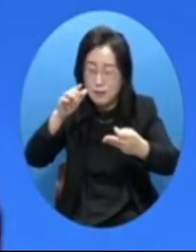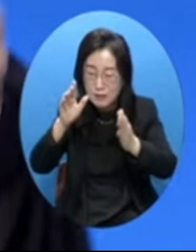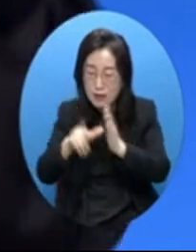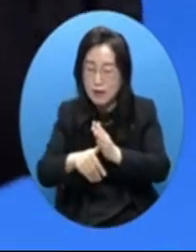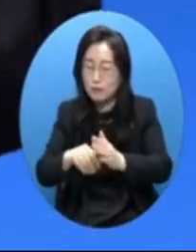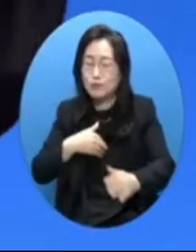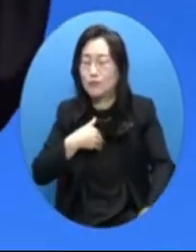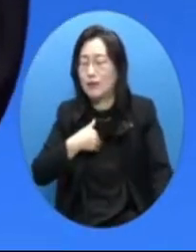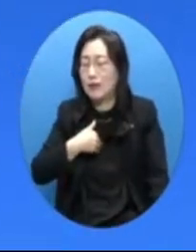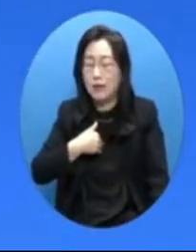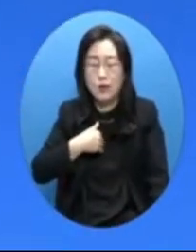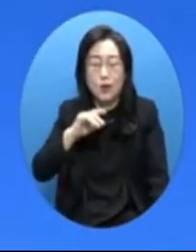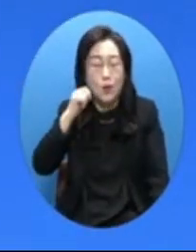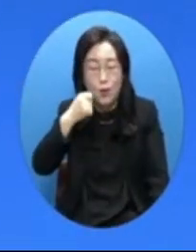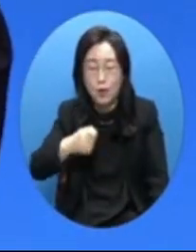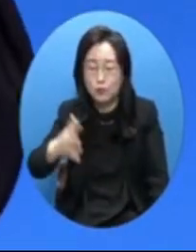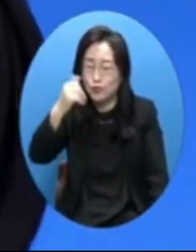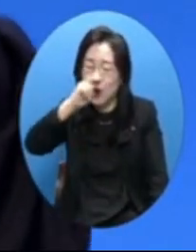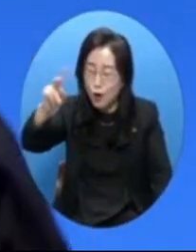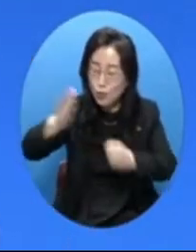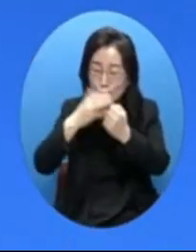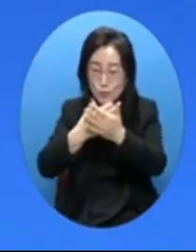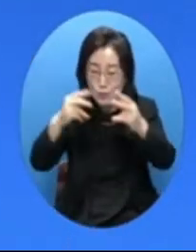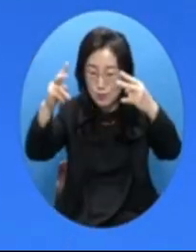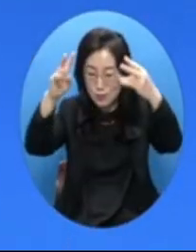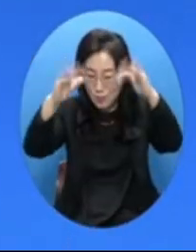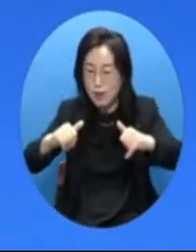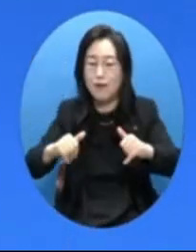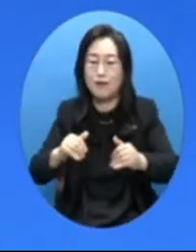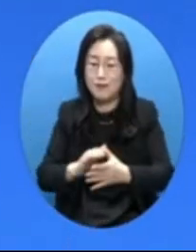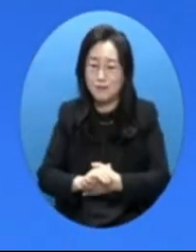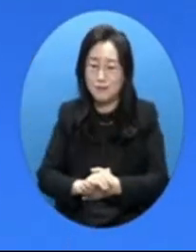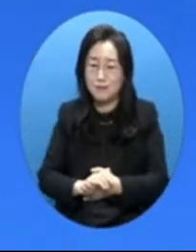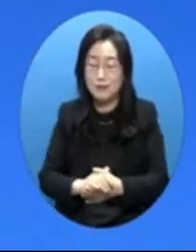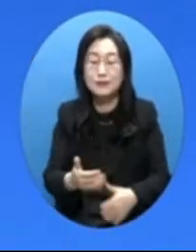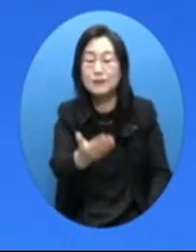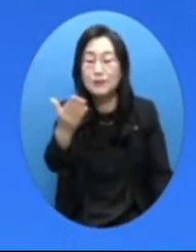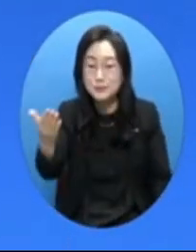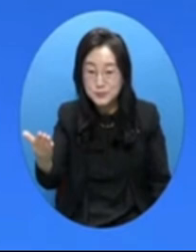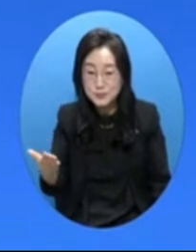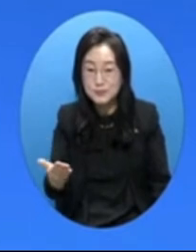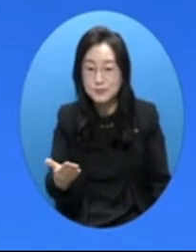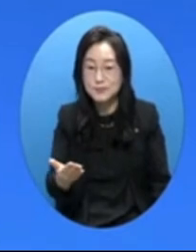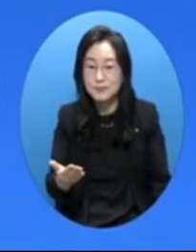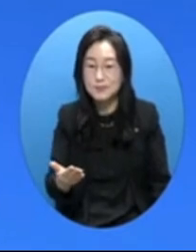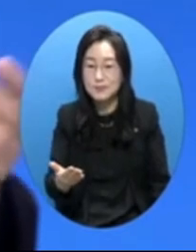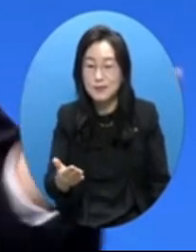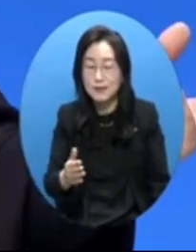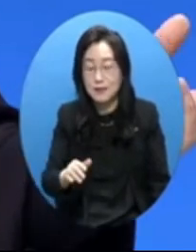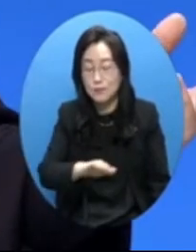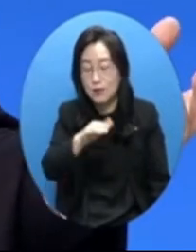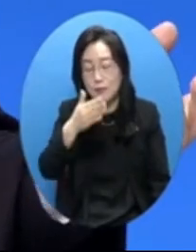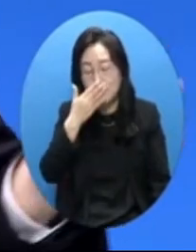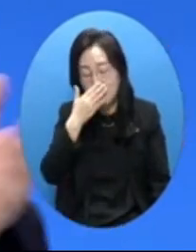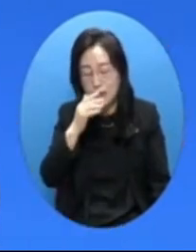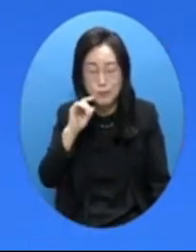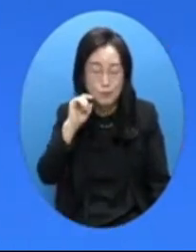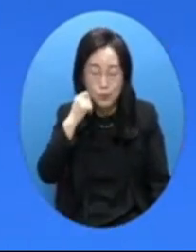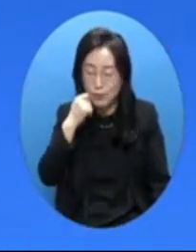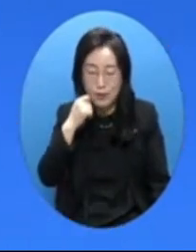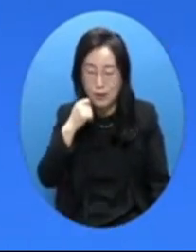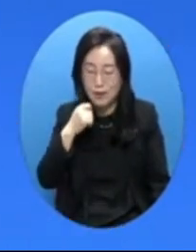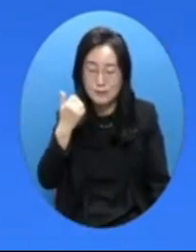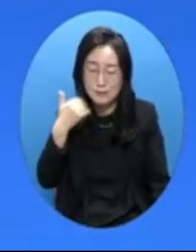도와주옵소서 그때 여리고 와를 무너진 것입니다 여러분 우리가 할 수 없습니다